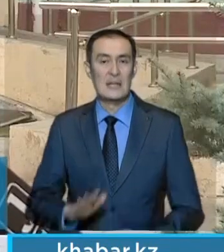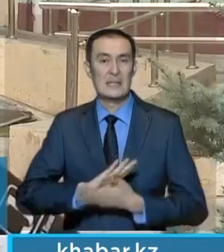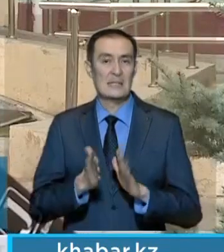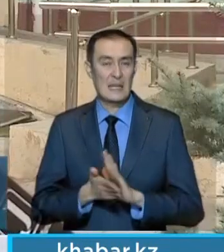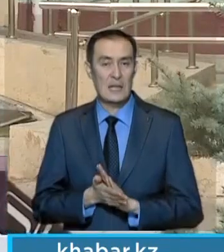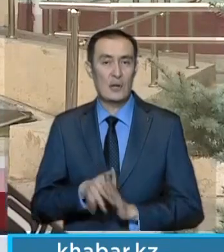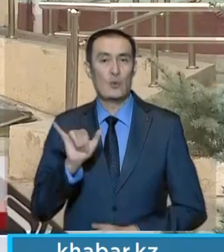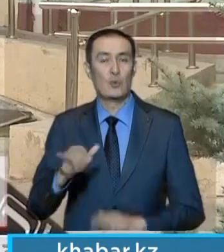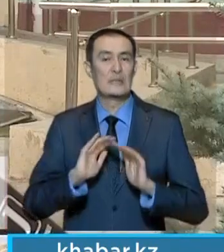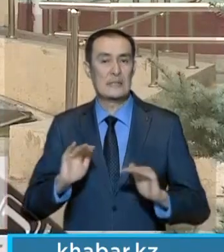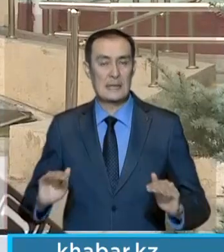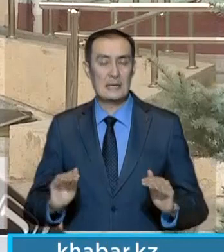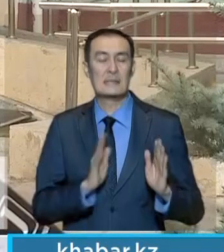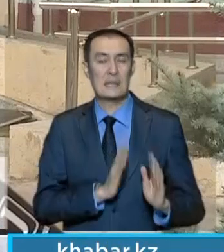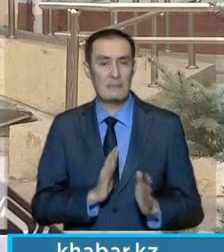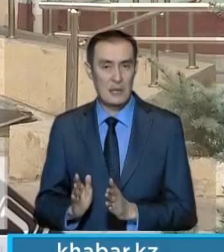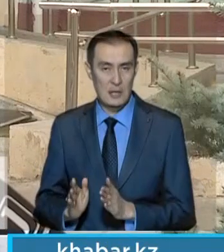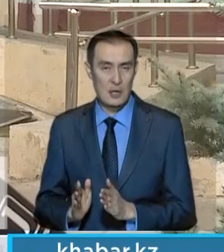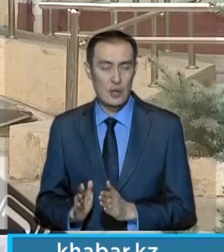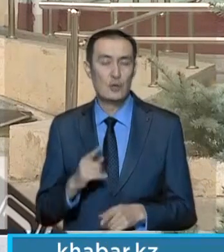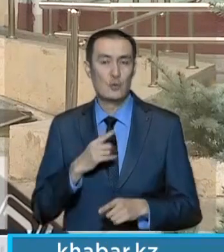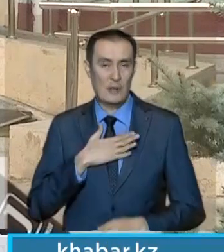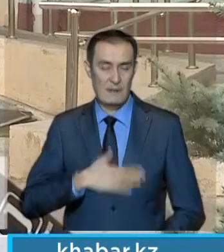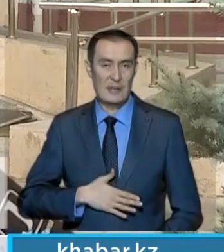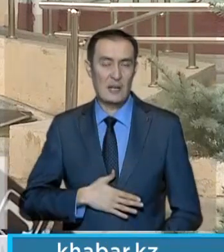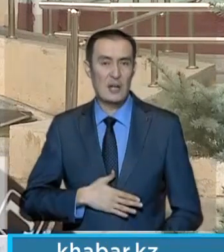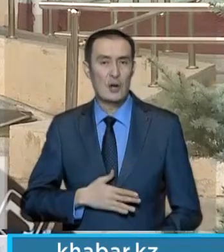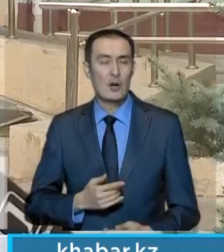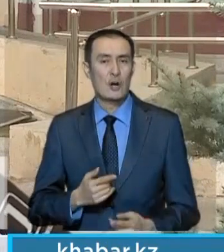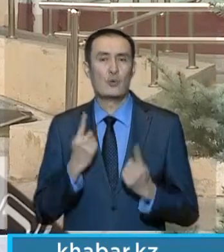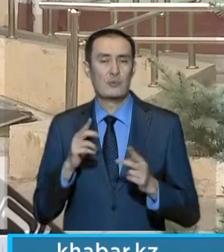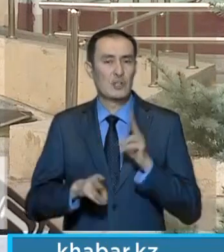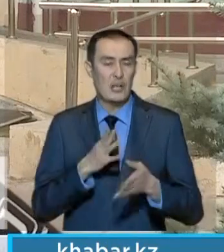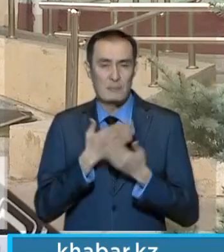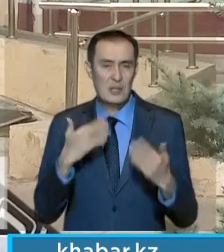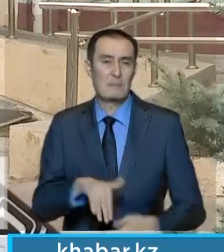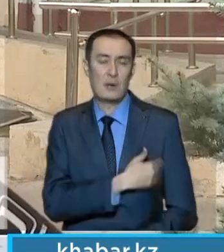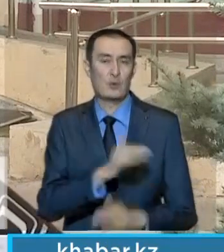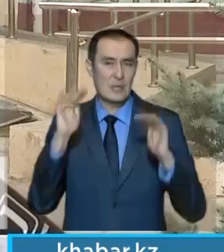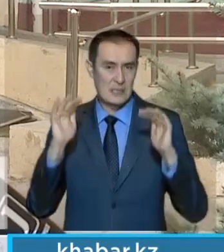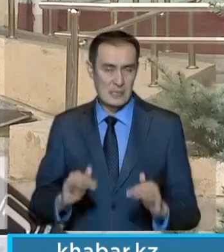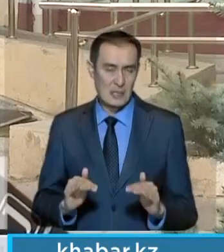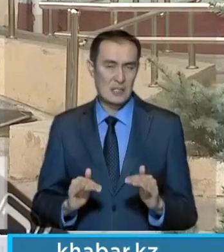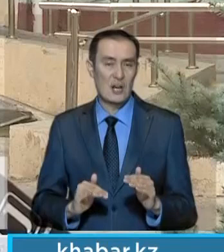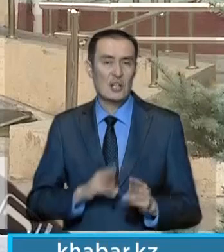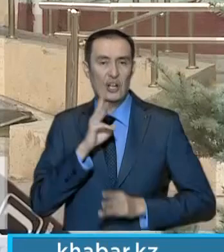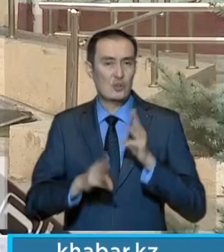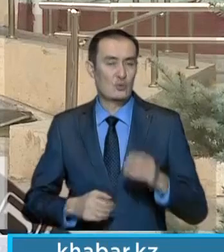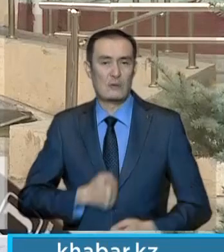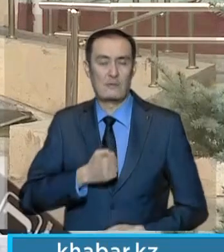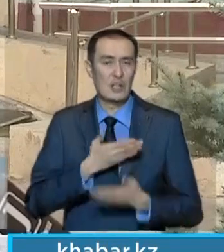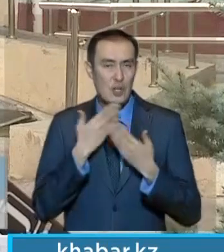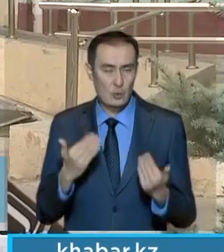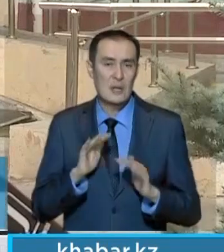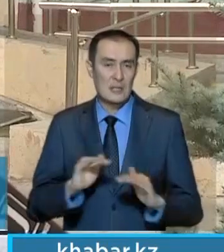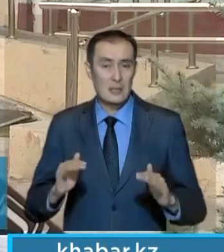Состояние этих детей стабильное, ближе к удовлетворительному, жалоб особых не предъявляет, температура снизилась, тошноты, рвоты нет.